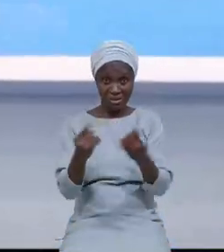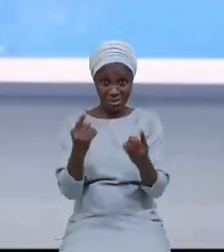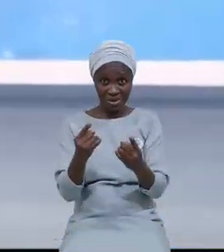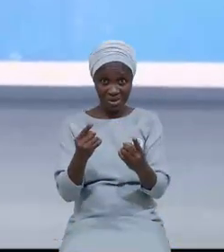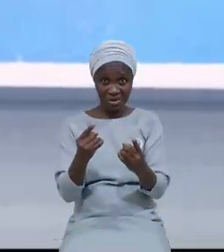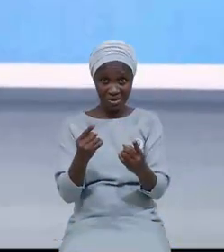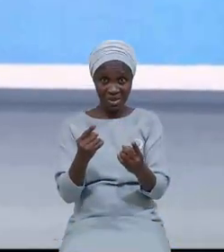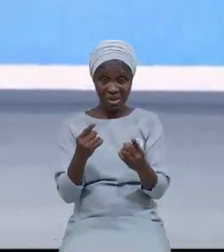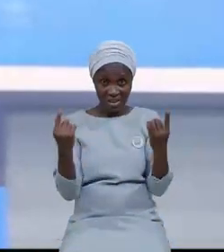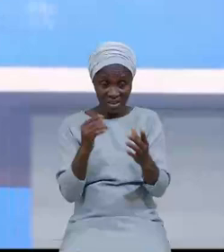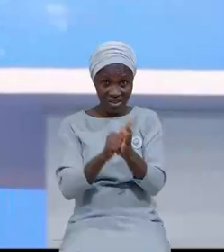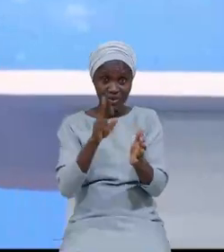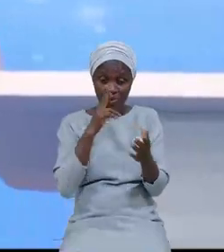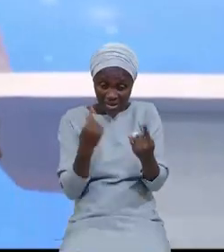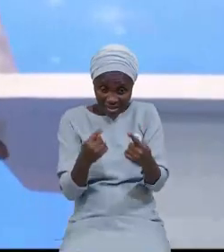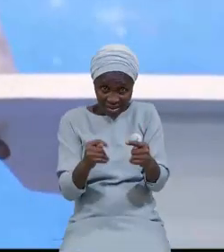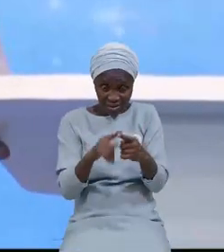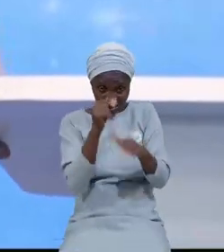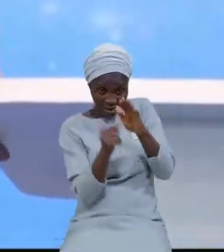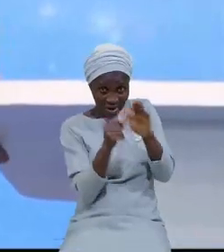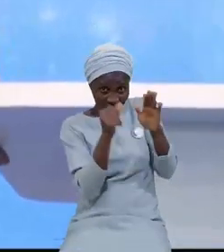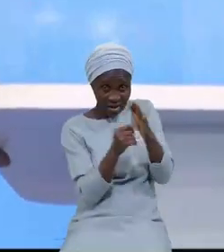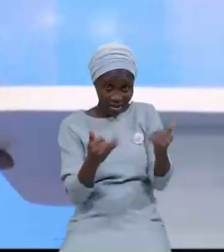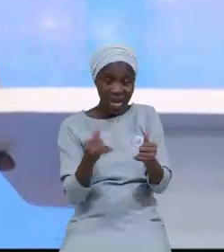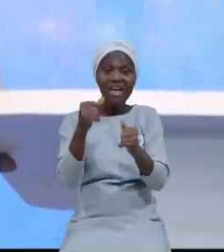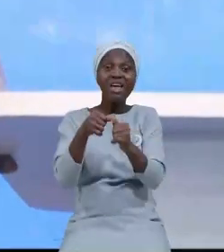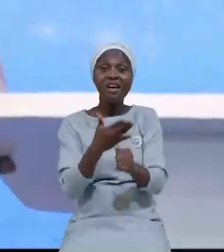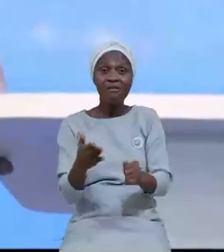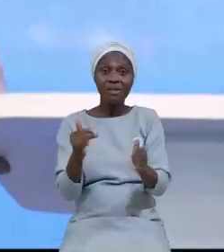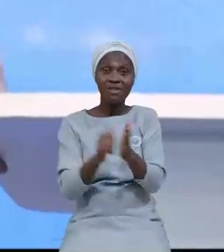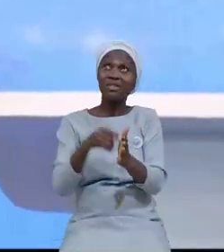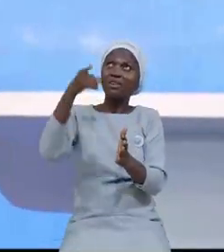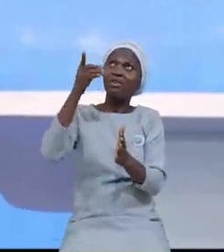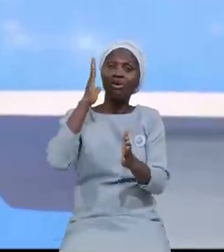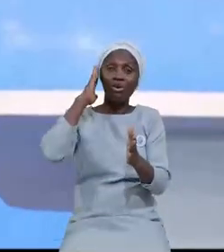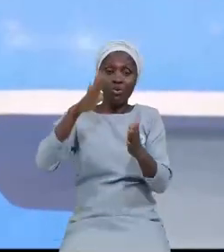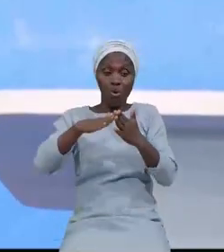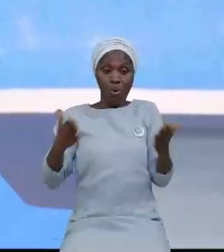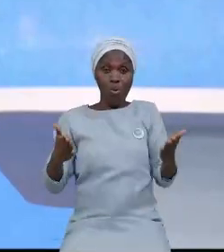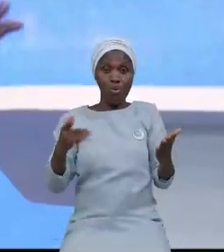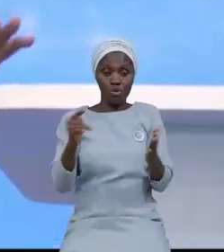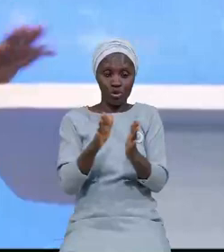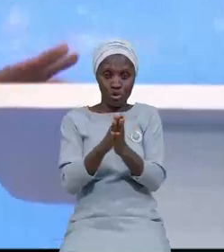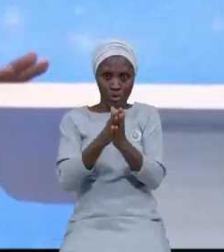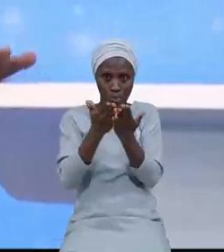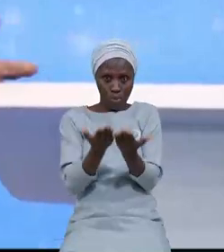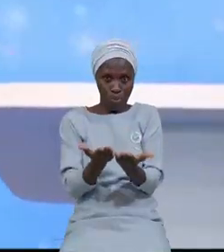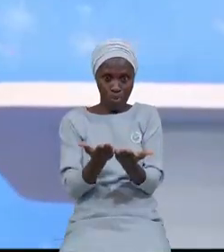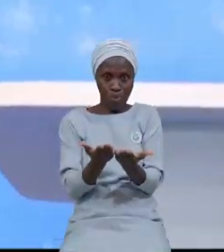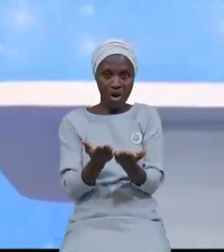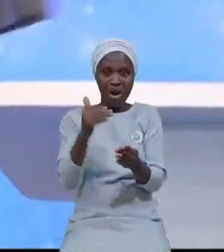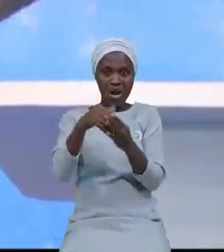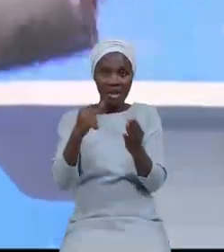le péché que tu essayes de cacher maintenant le Seigneur va tout va ouvrir les livres au